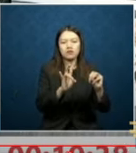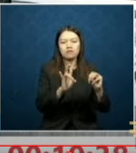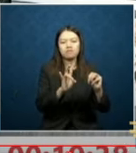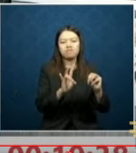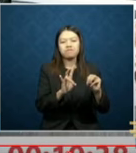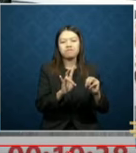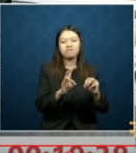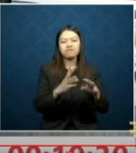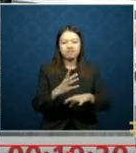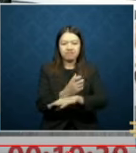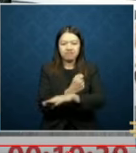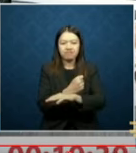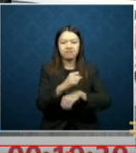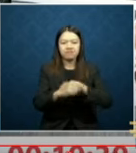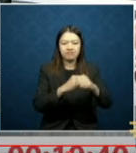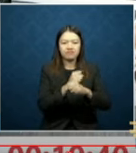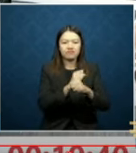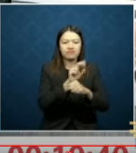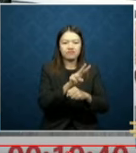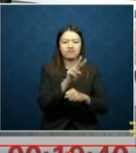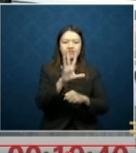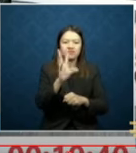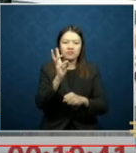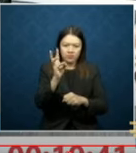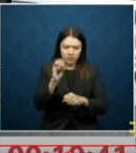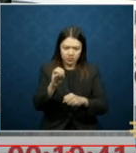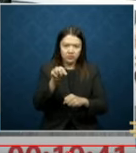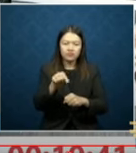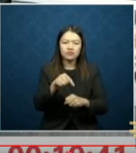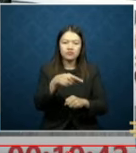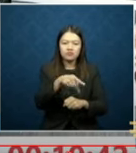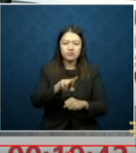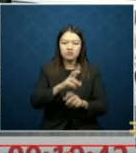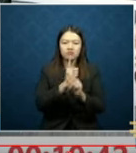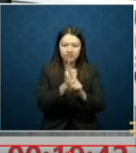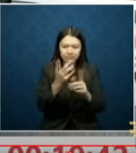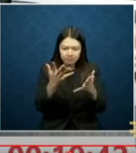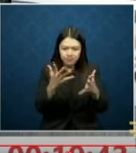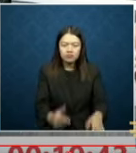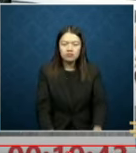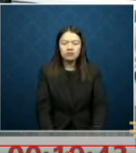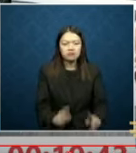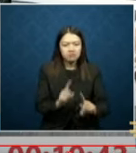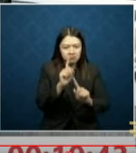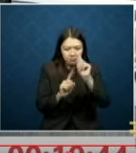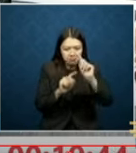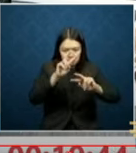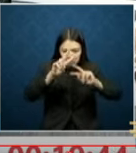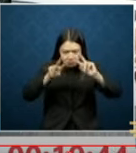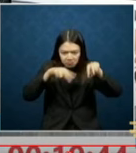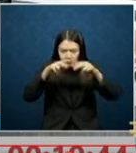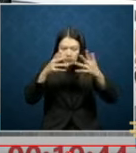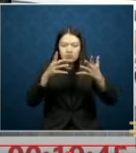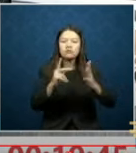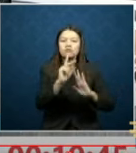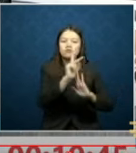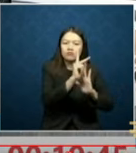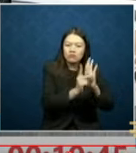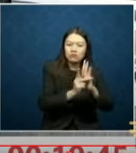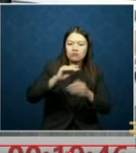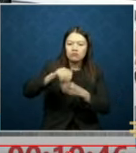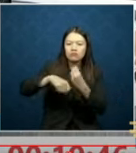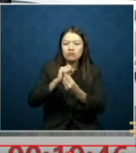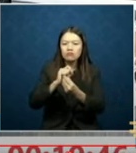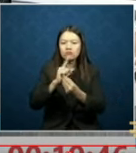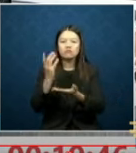พรรคการเมือง2560แต่อย่างใดไม่ได้พิจารณาปัจจัยต่างๆที่นี้อยู่อย่างรอบคอบทั้งในด้านกฎหมายและเศรษฐกิ